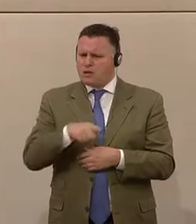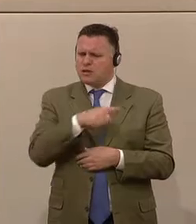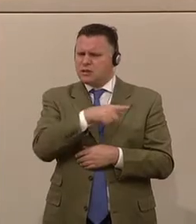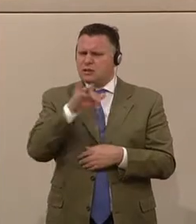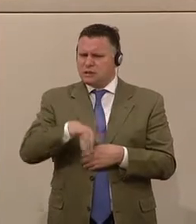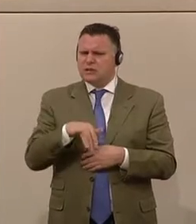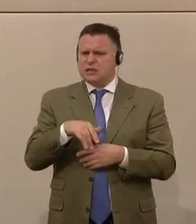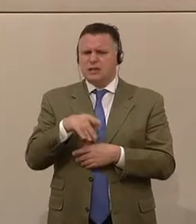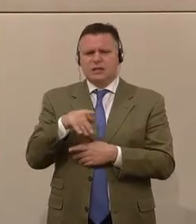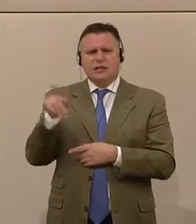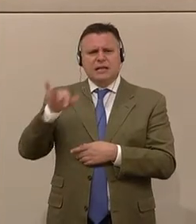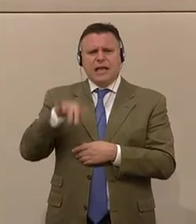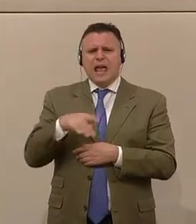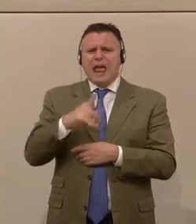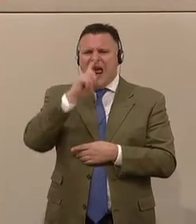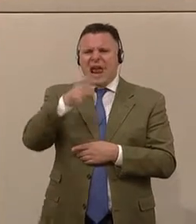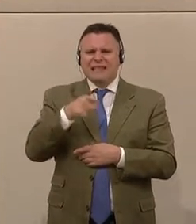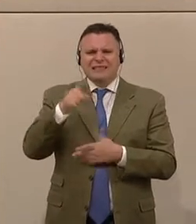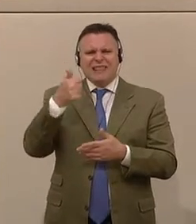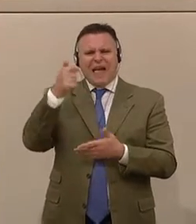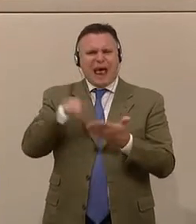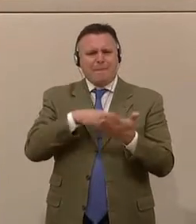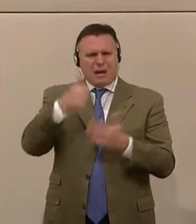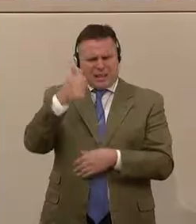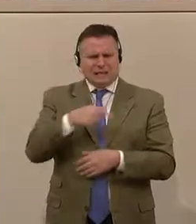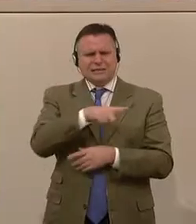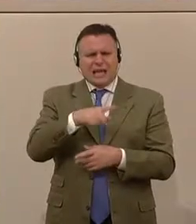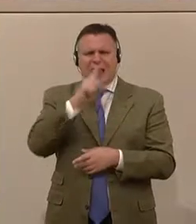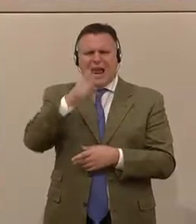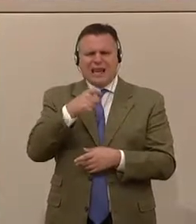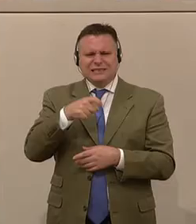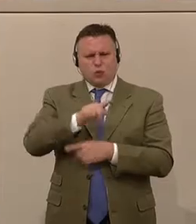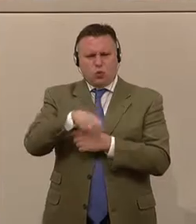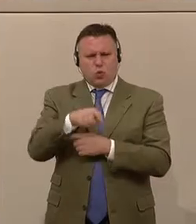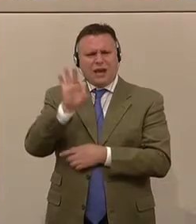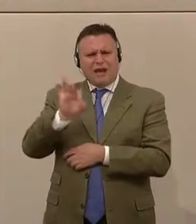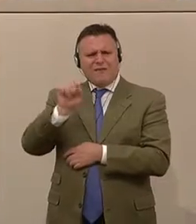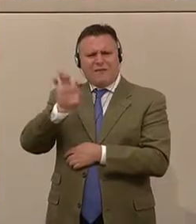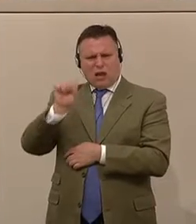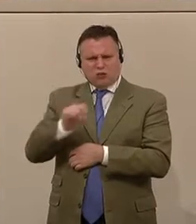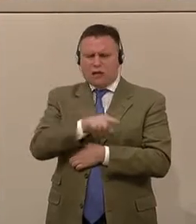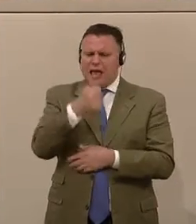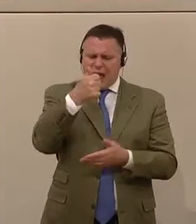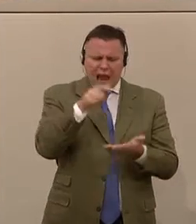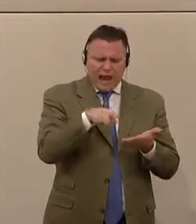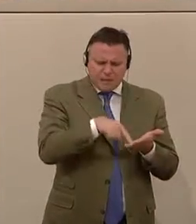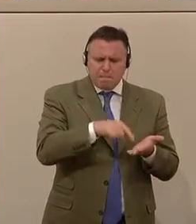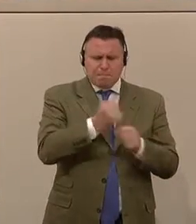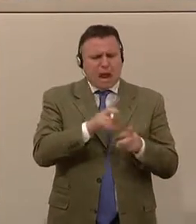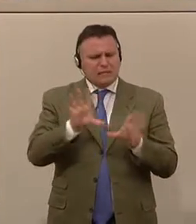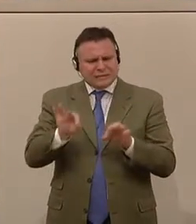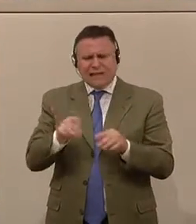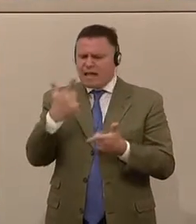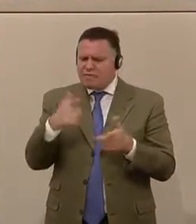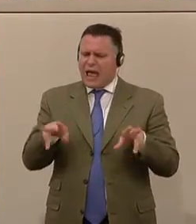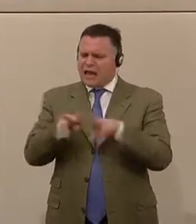das Faust, das Hexen-Einmaleins. Sie kennen das Hexen-Einmaleins aus der Hexenküche. Du musst verstehen, aus 1 macht 10 und 2 lass gehen und 3